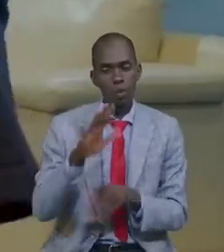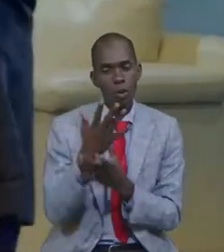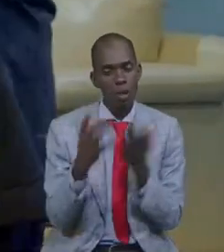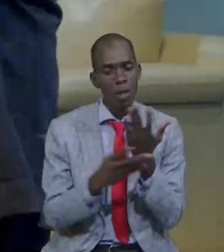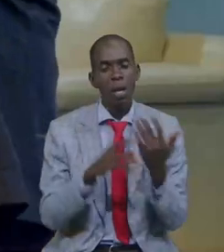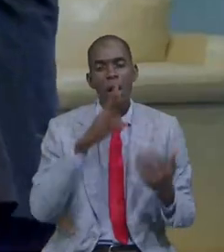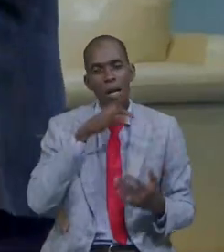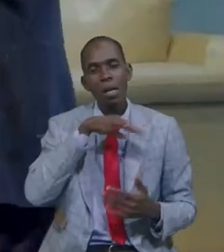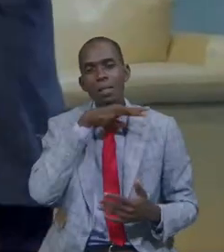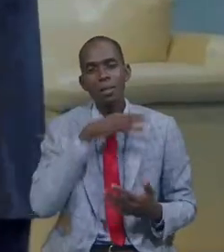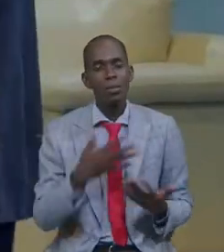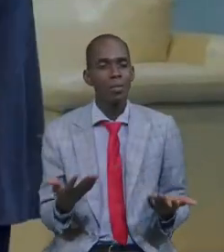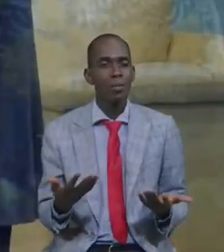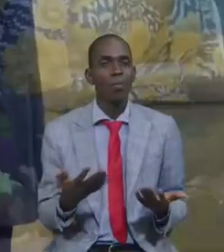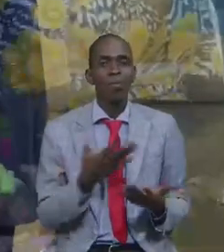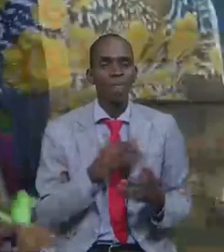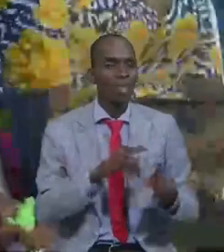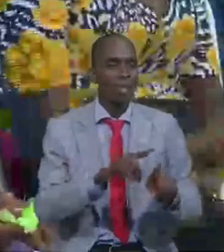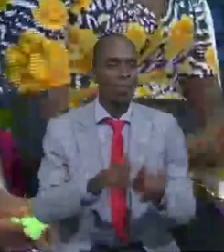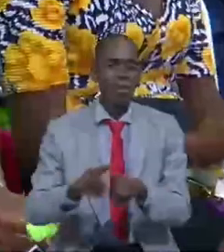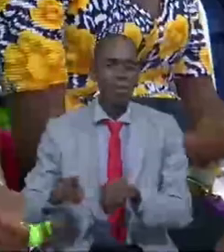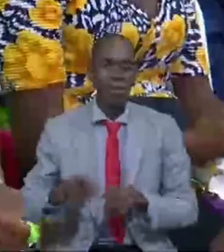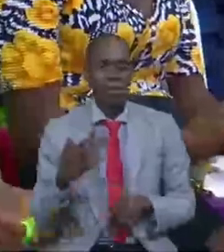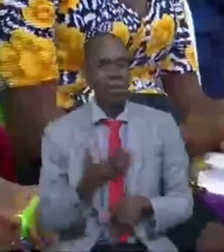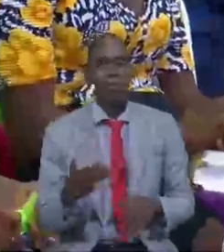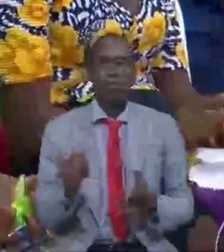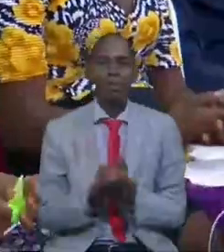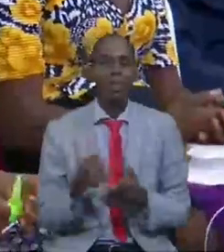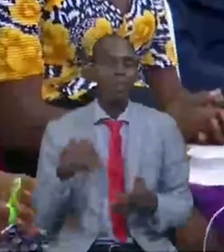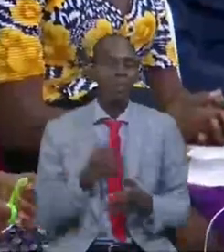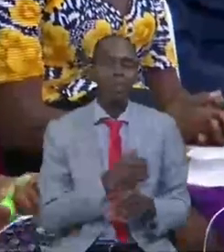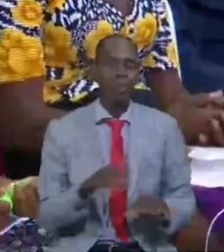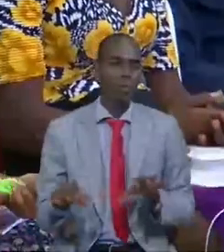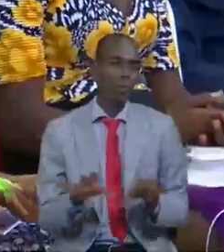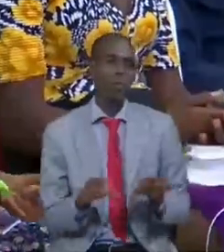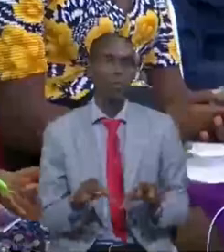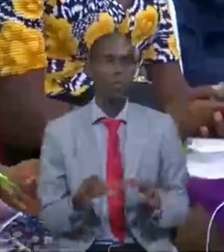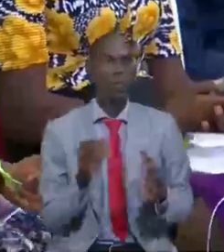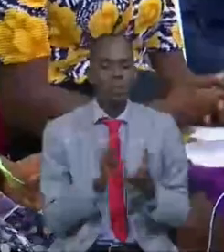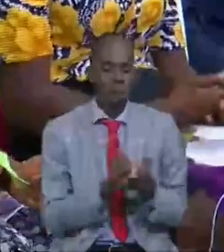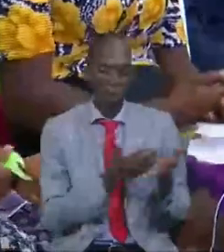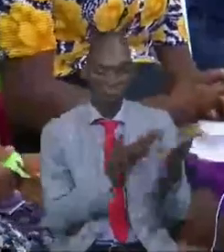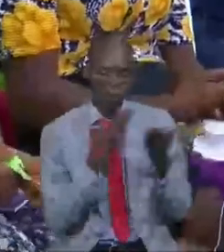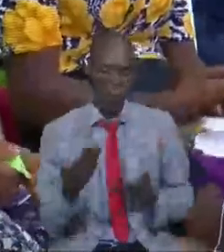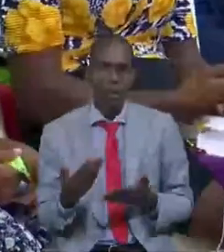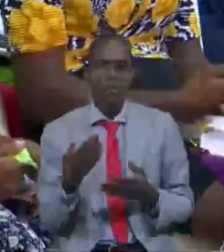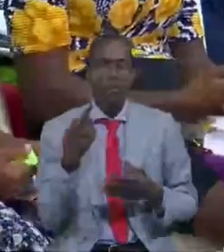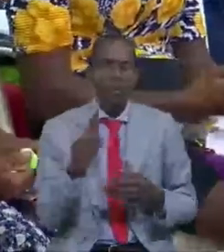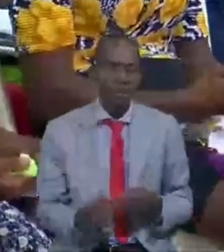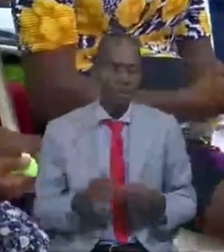Et les choses variées que nous faisons, qui causent la souffrance sur l'homme. Et il